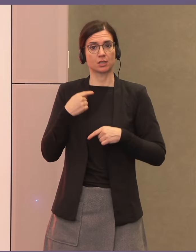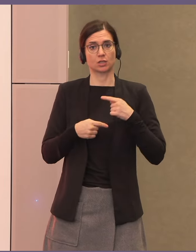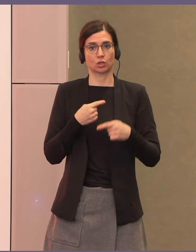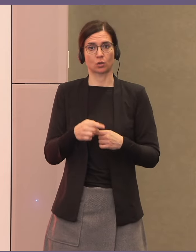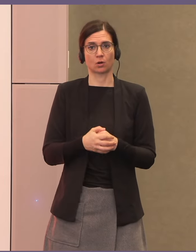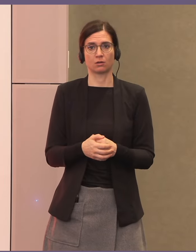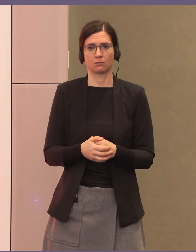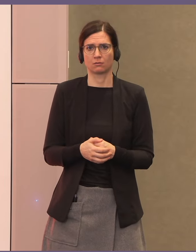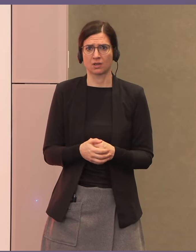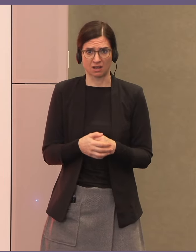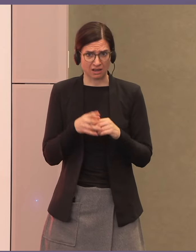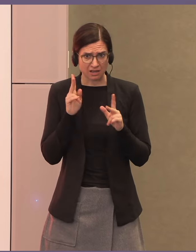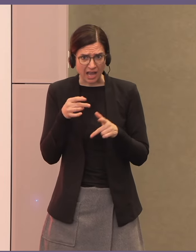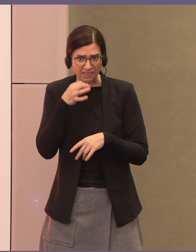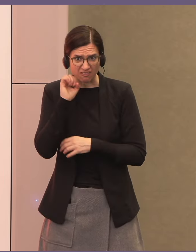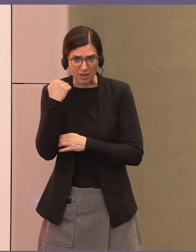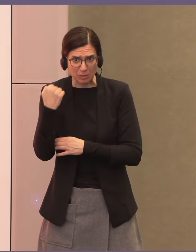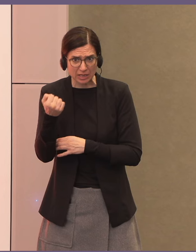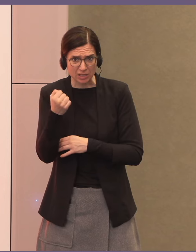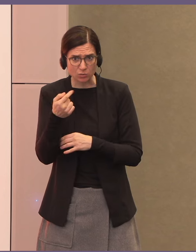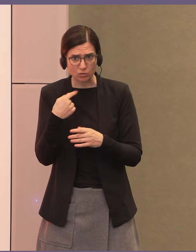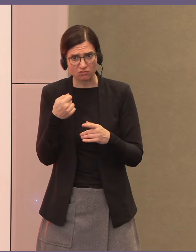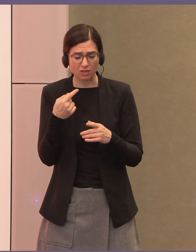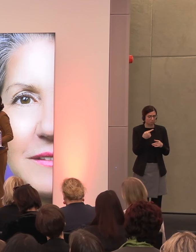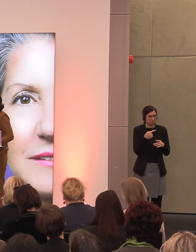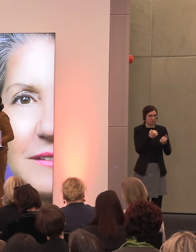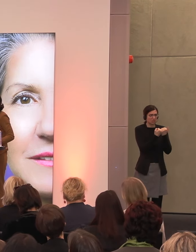Feminismus, um es mal andersrum aufzuziehen?